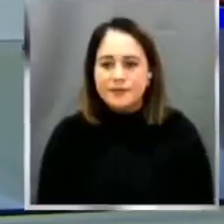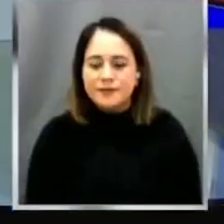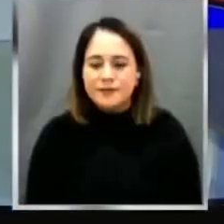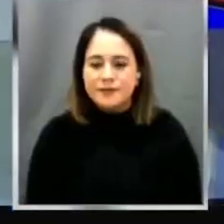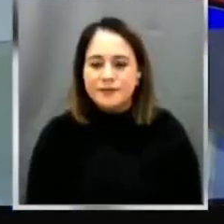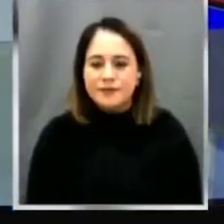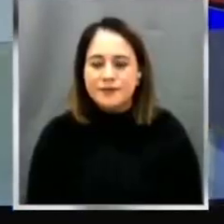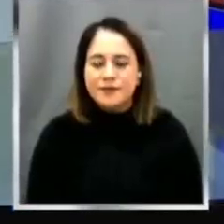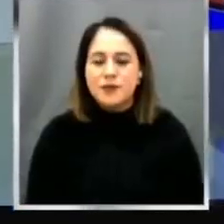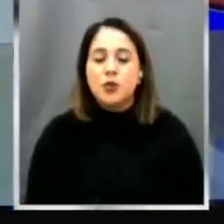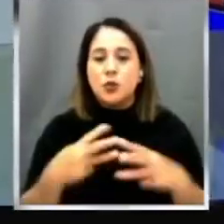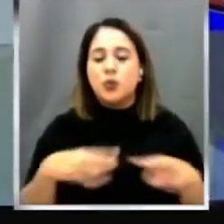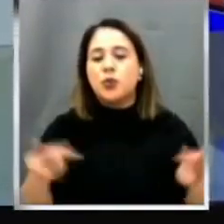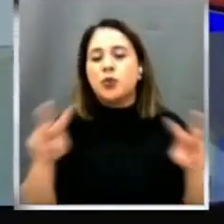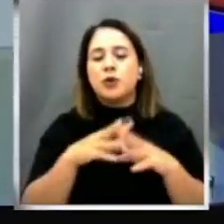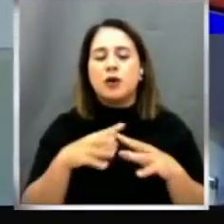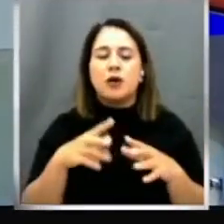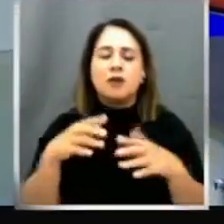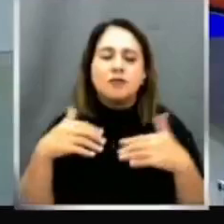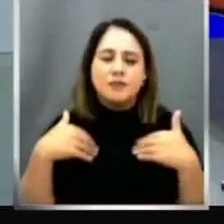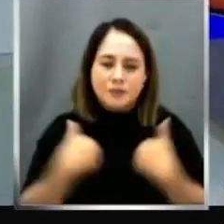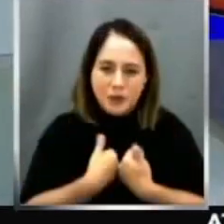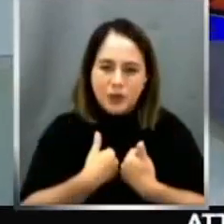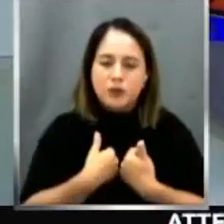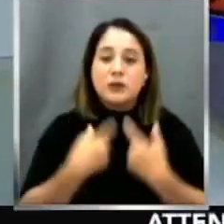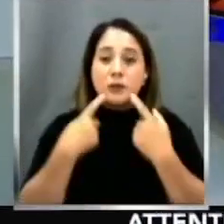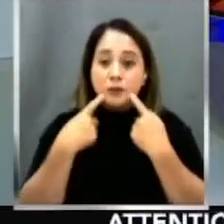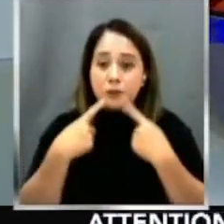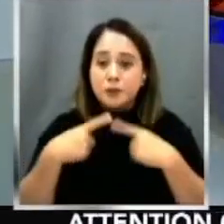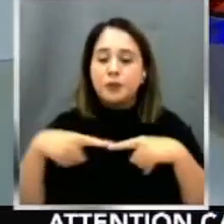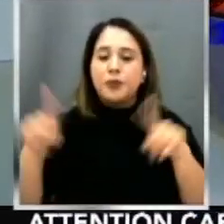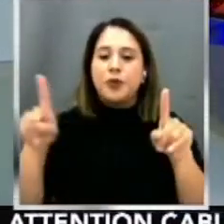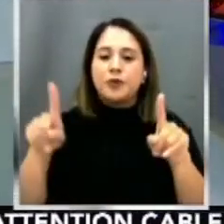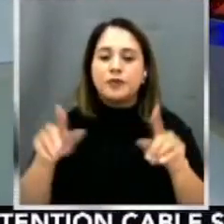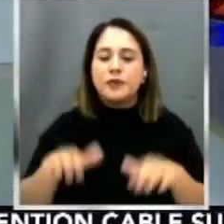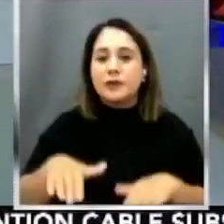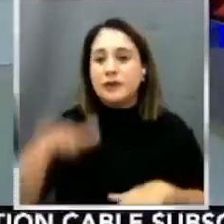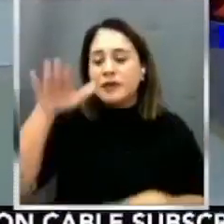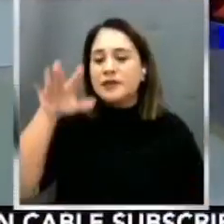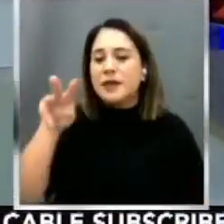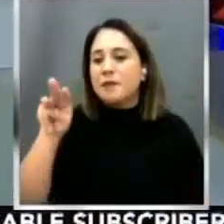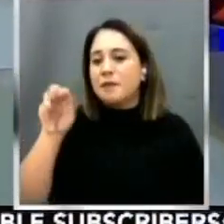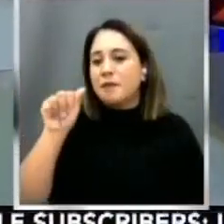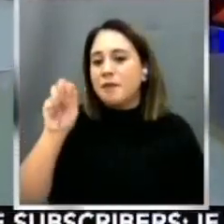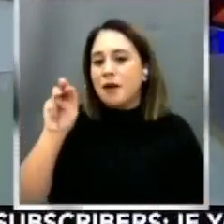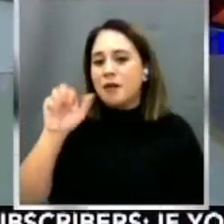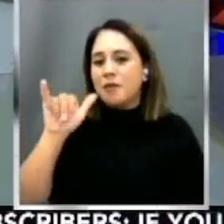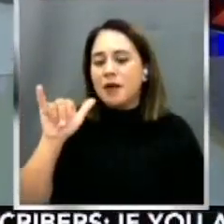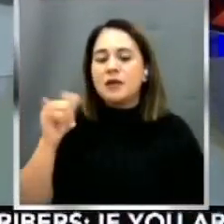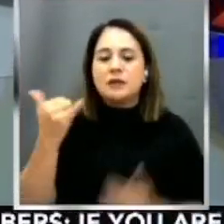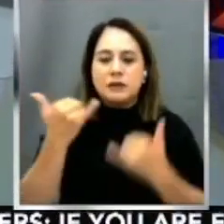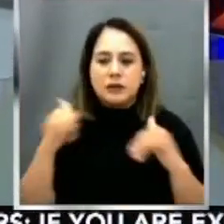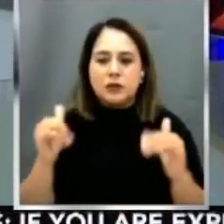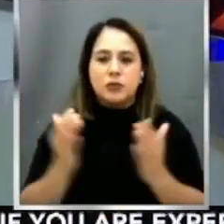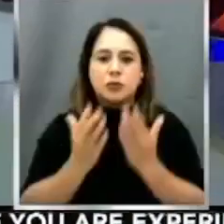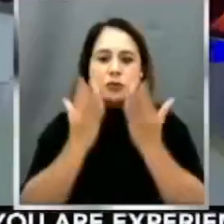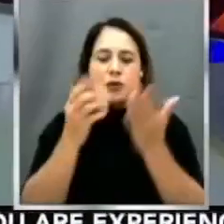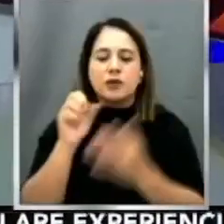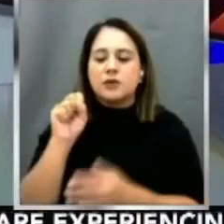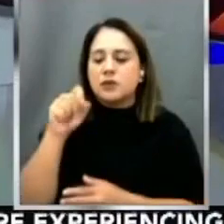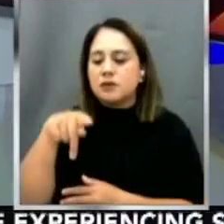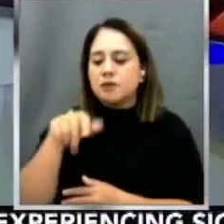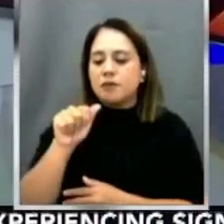Nakitit daw lahat ng pagod dahil bukod sa success ng Raising Mamay, tuloy-tuloy rin ang endorsement offers kay Sparkle star Shayne